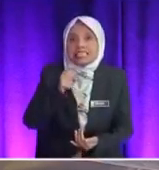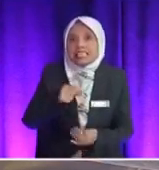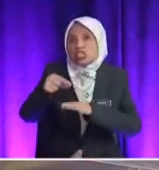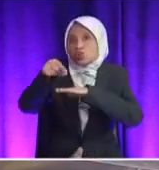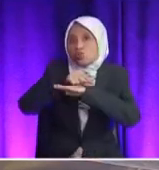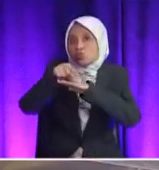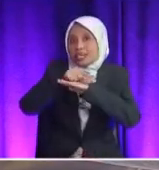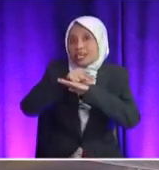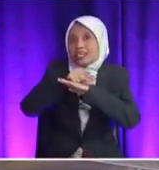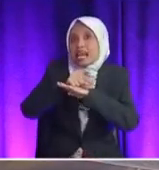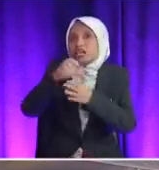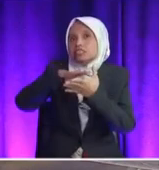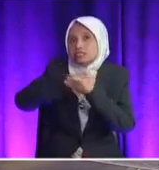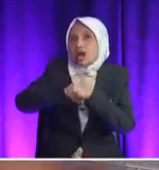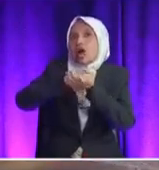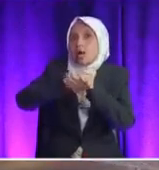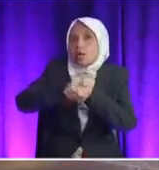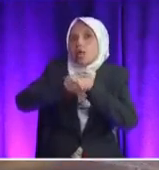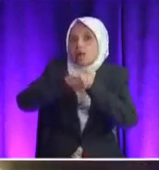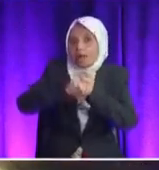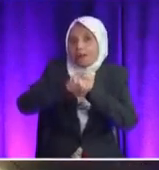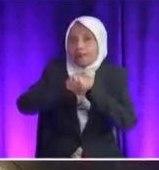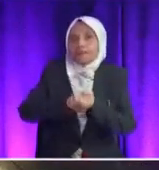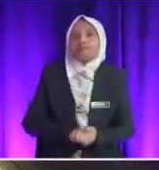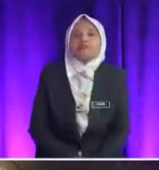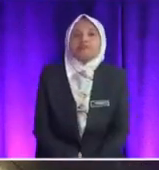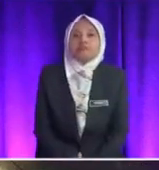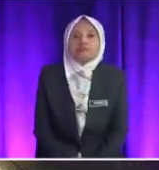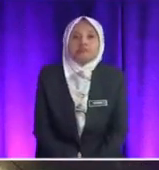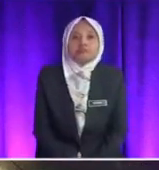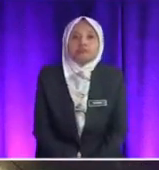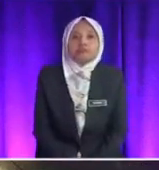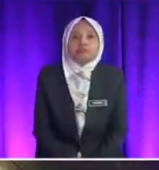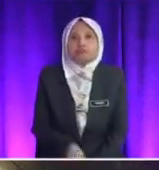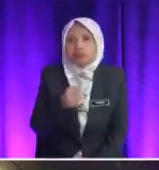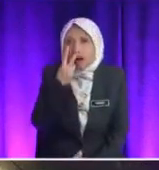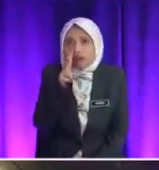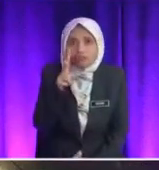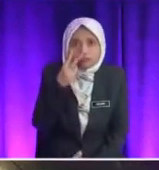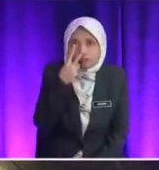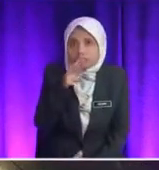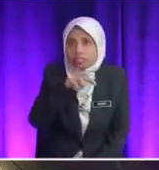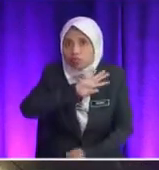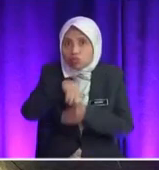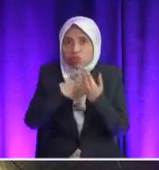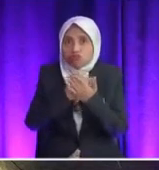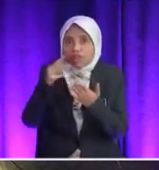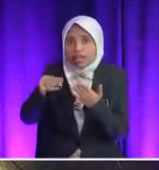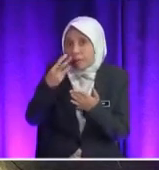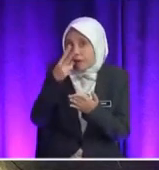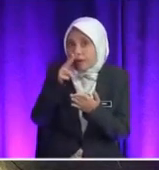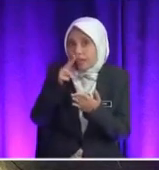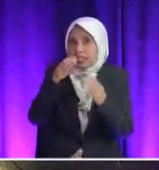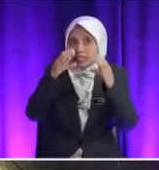sabun Day sabun beras sabun baik enam pada Hai